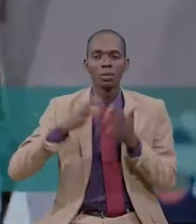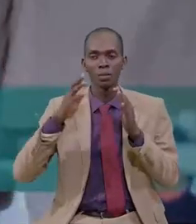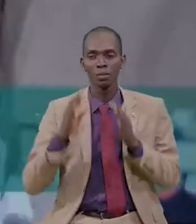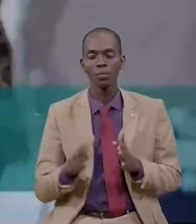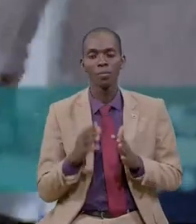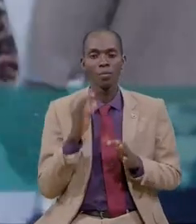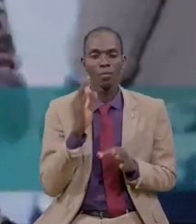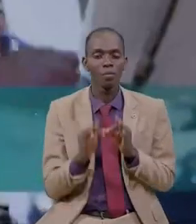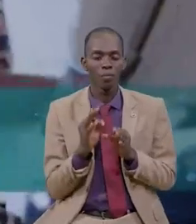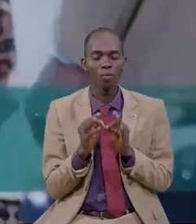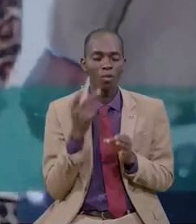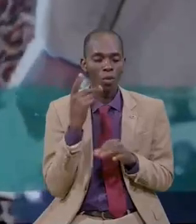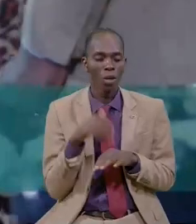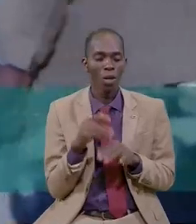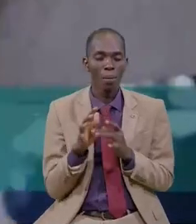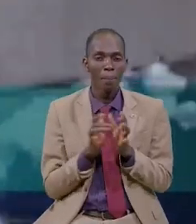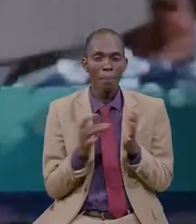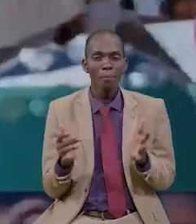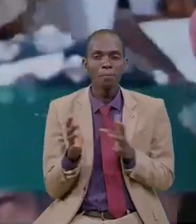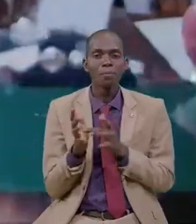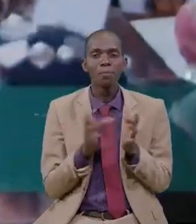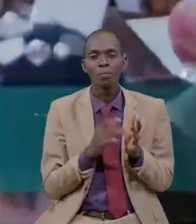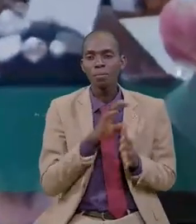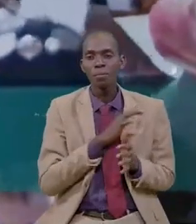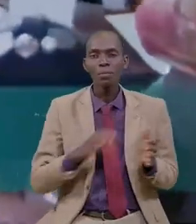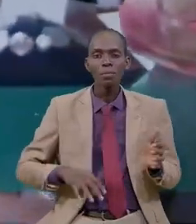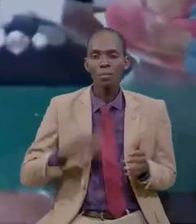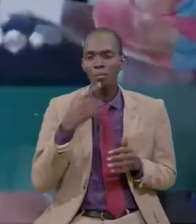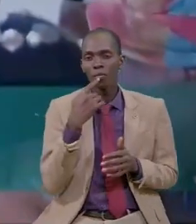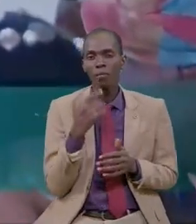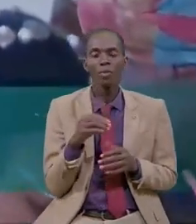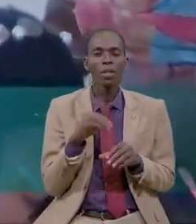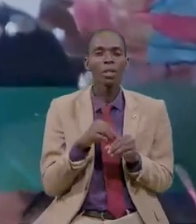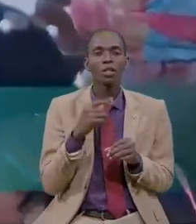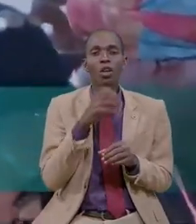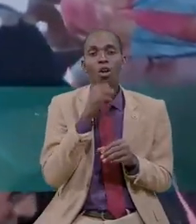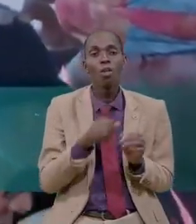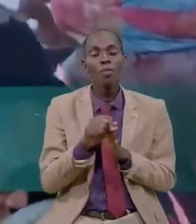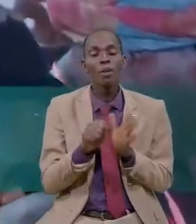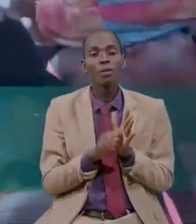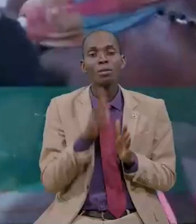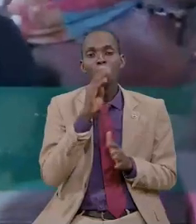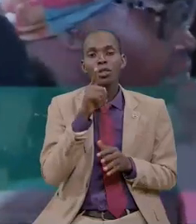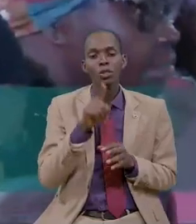Bible, Dieu a dit, tout le testament, soyez saints, car je suis saint.